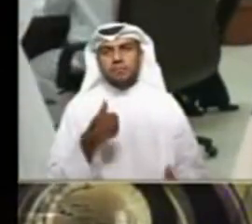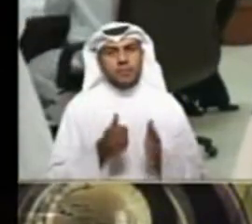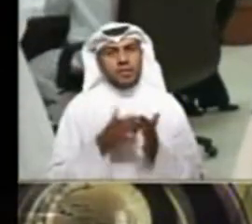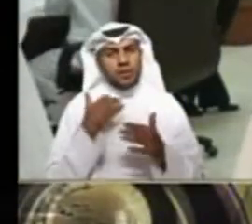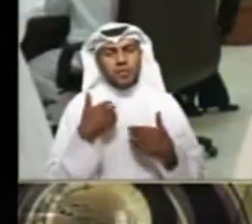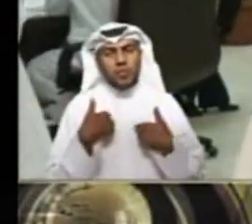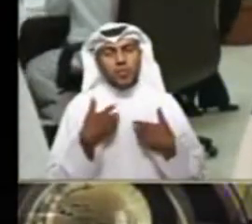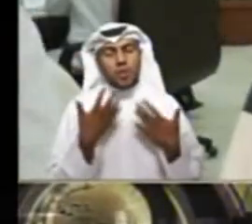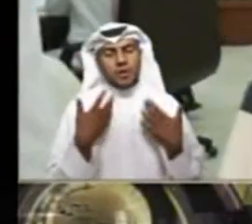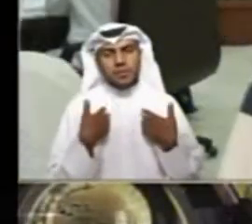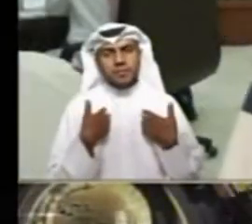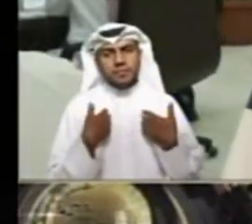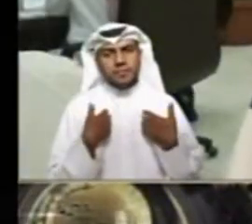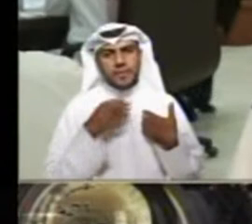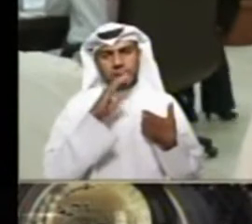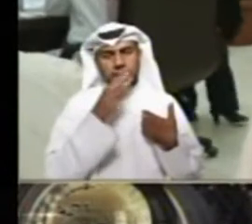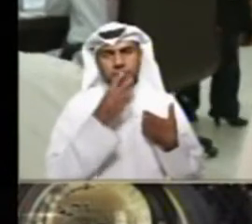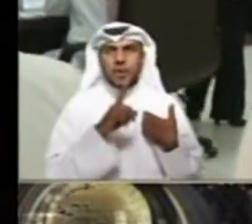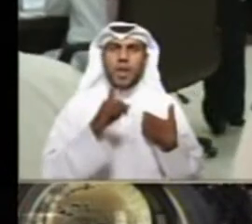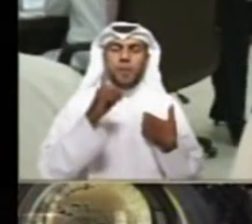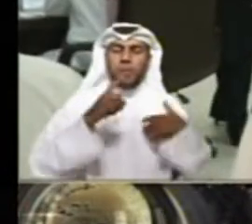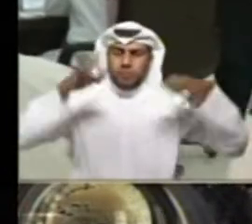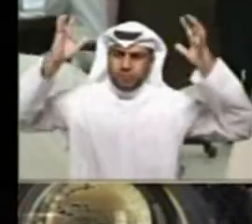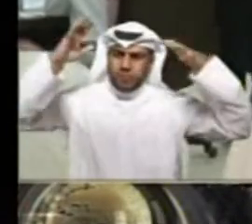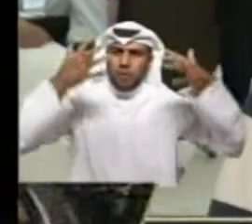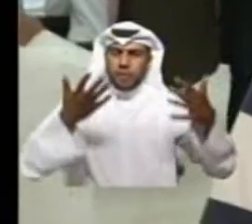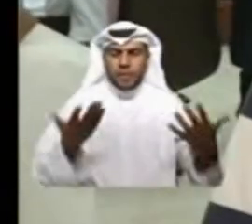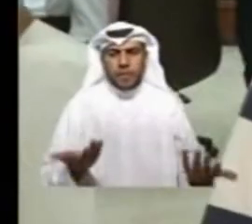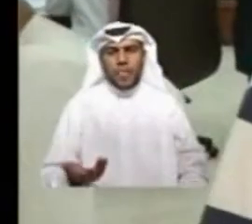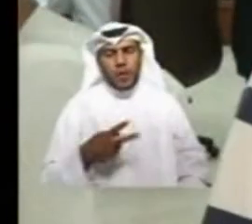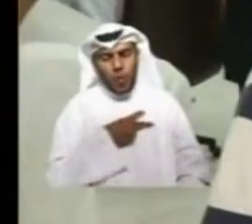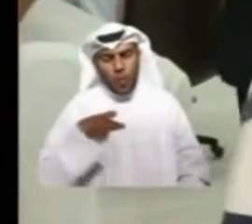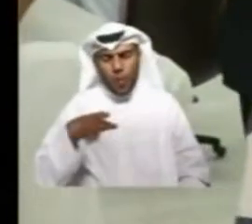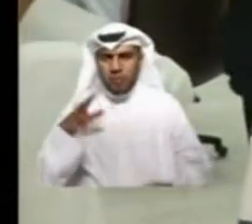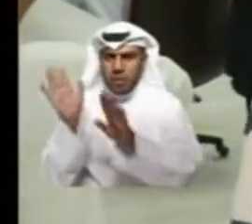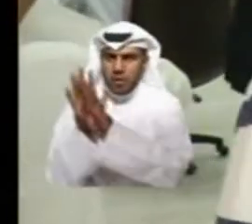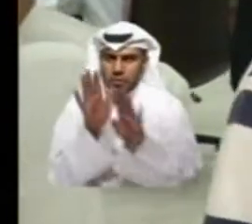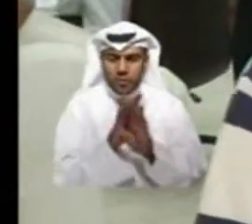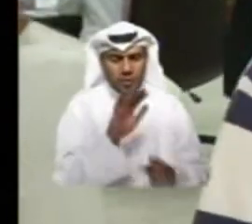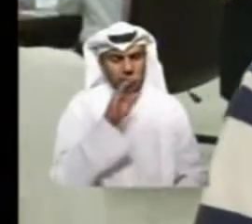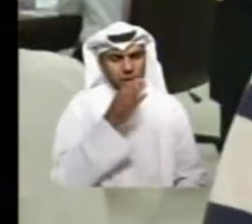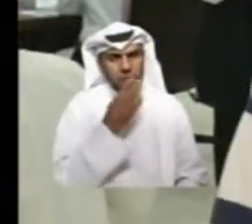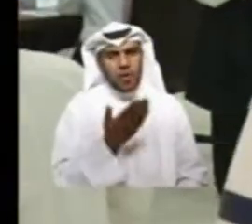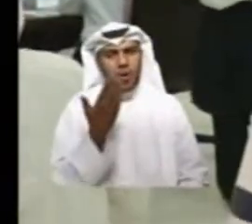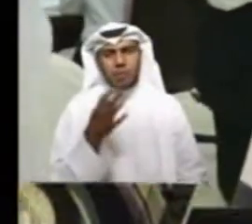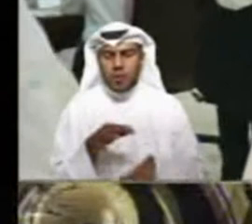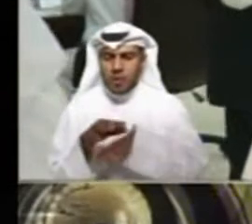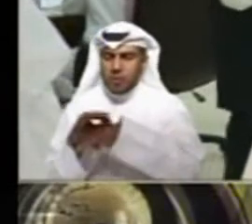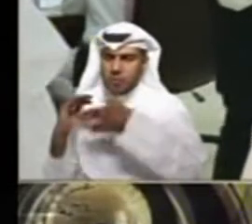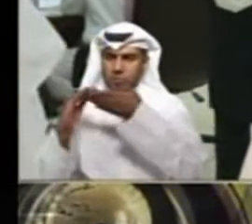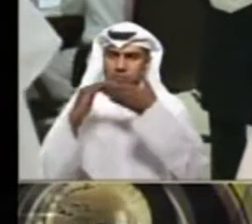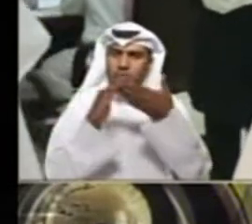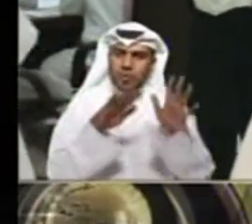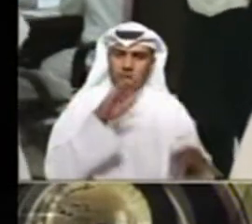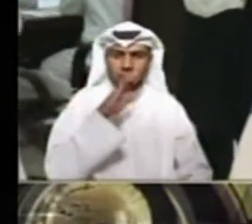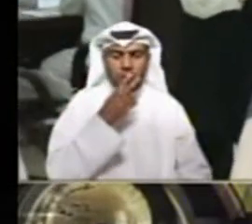من الأمطار، لكن الحمد لله أن في بادرة طيبة من الحكومة أن عوضت الأهالي أو المتضررين من